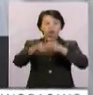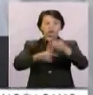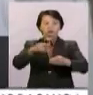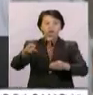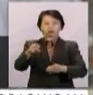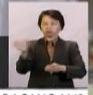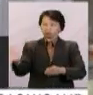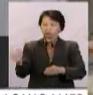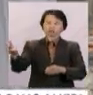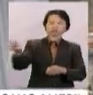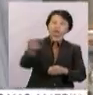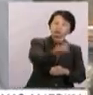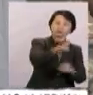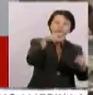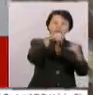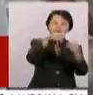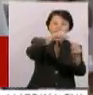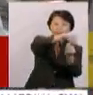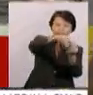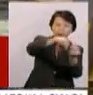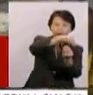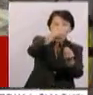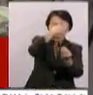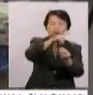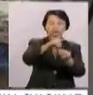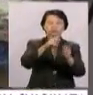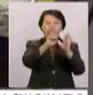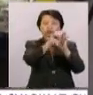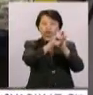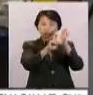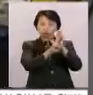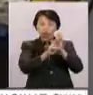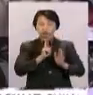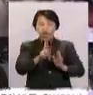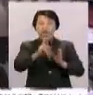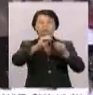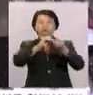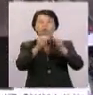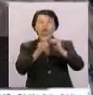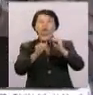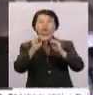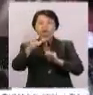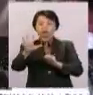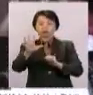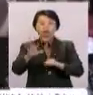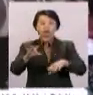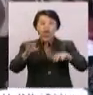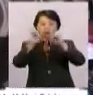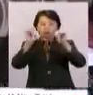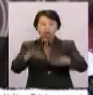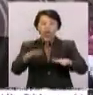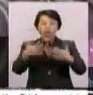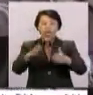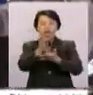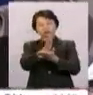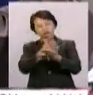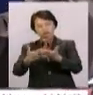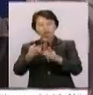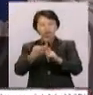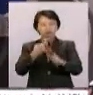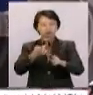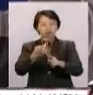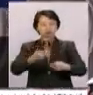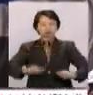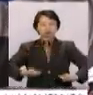perjalanan mereka menuju ke Mekah bagi menunaikan rukun Islam yang kelima. ujian sudah menjadi sebahagian daripada asam